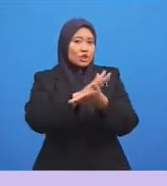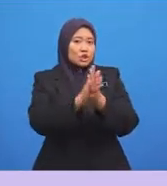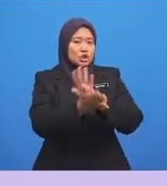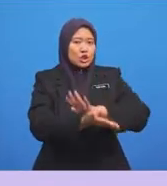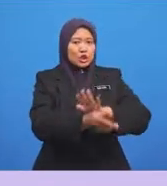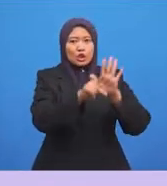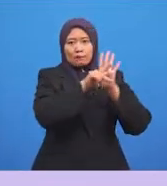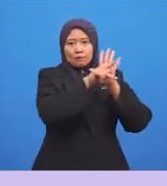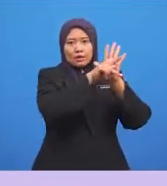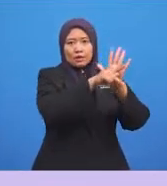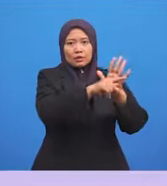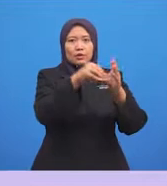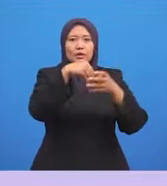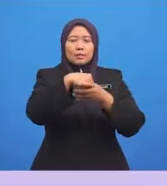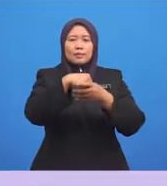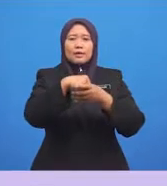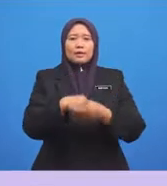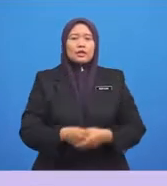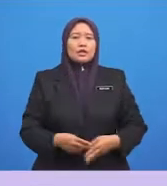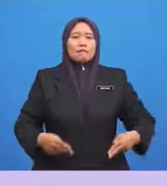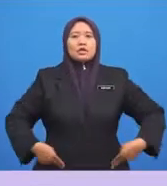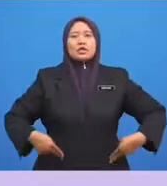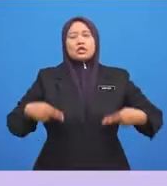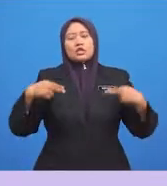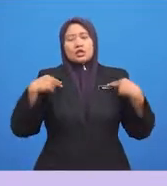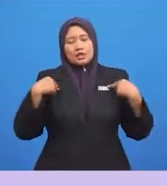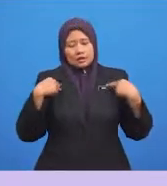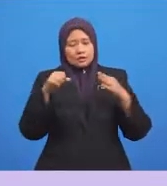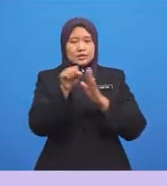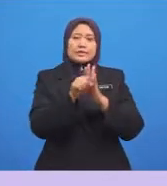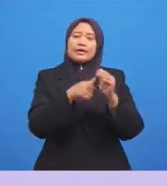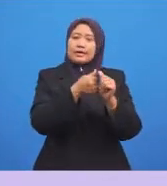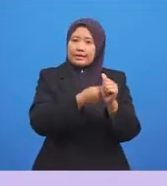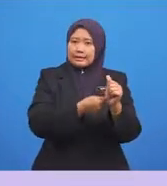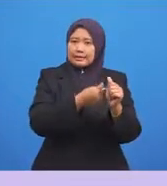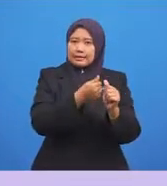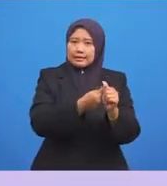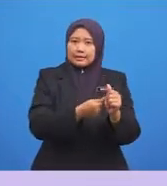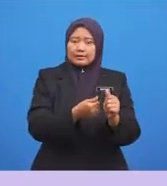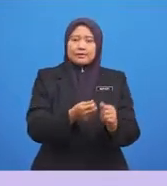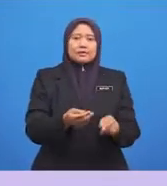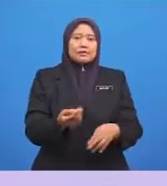dijadikan panduan dalam kehidupan harian kita.